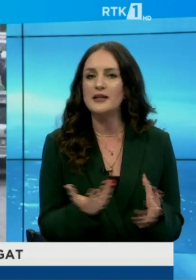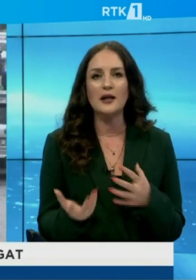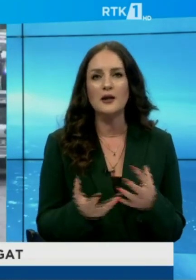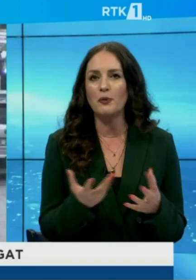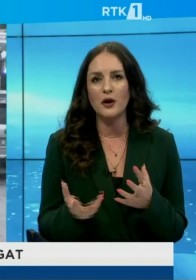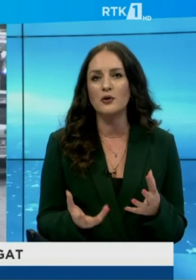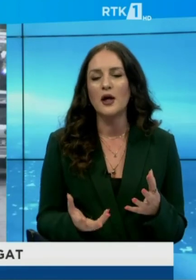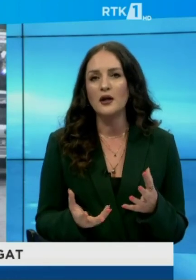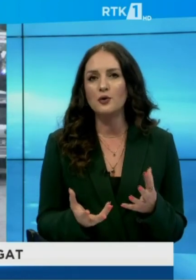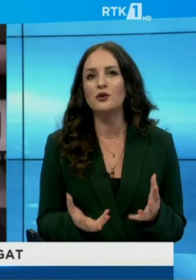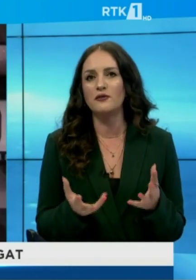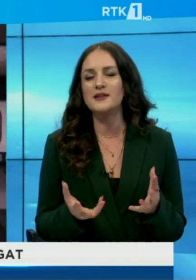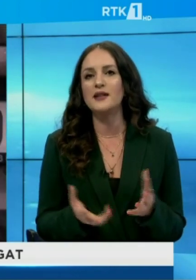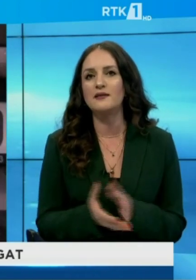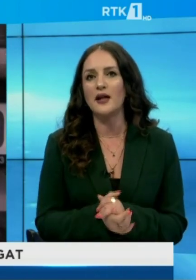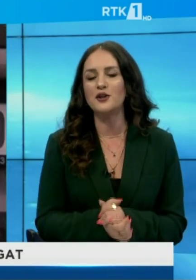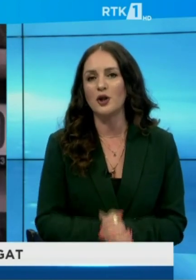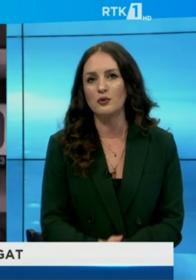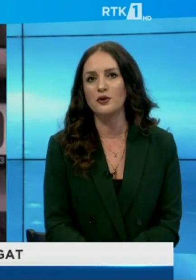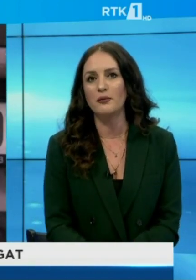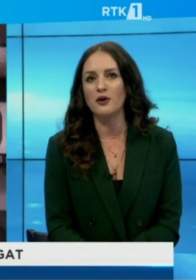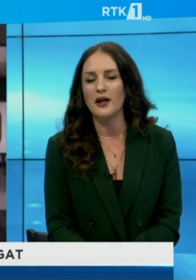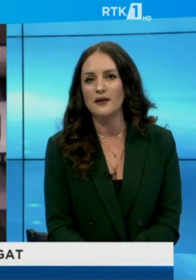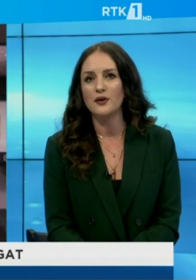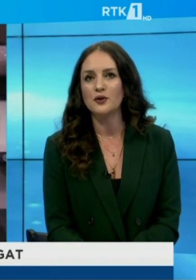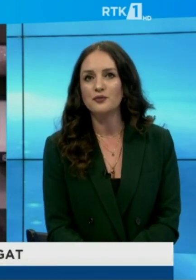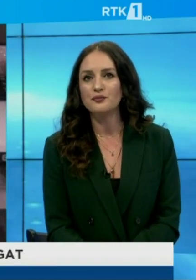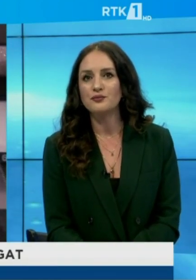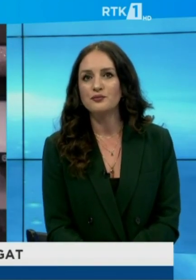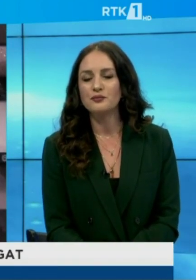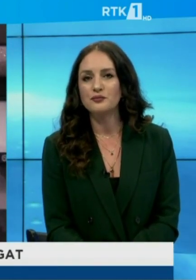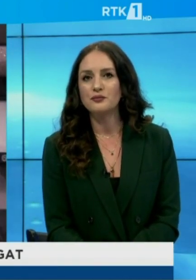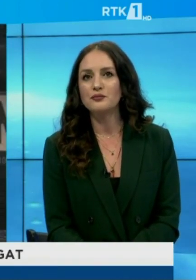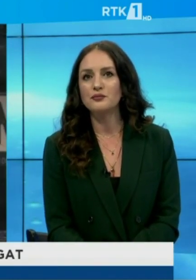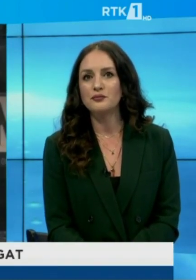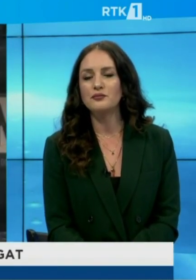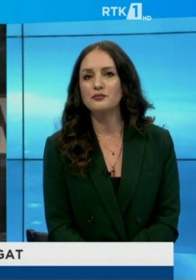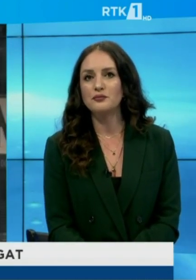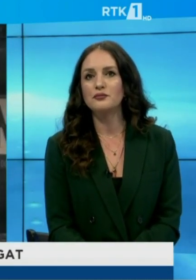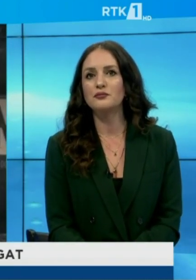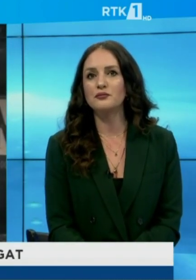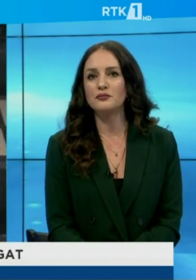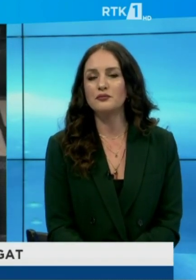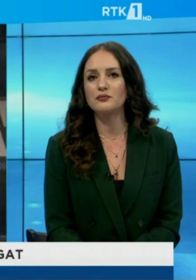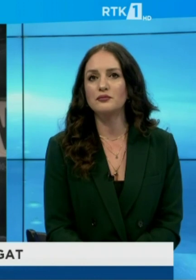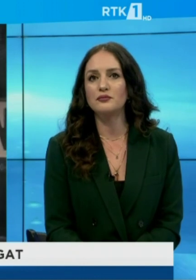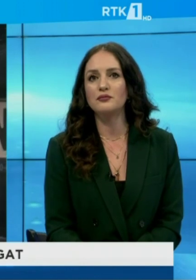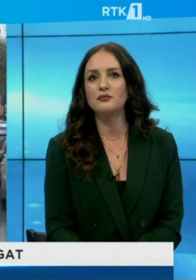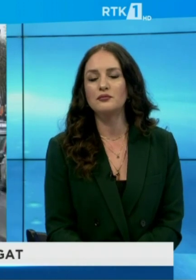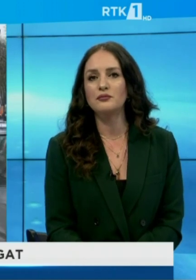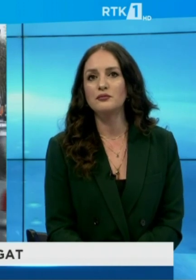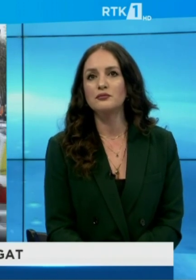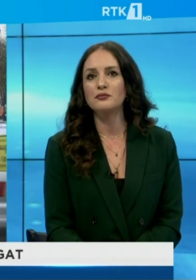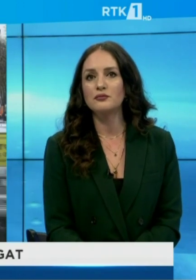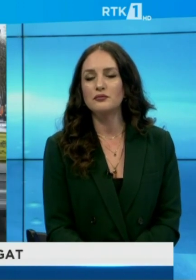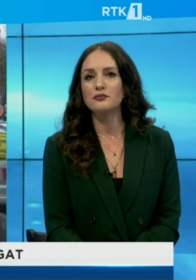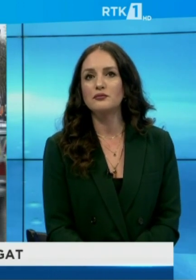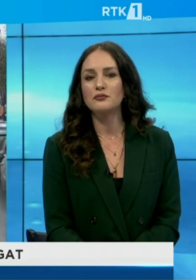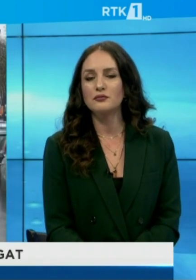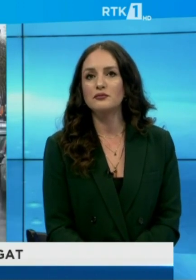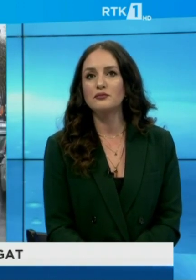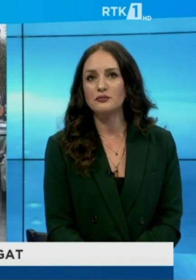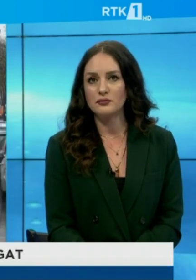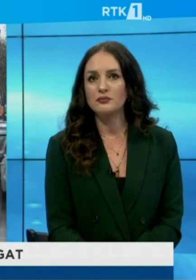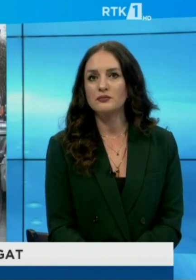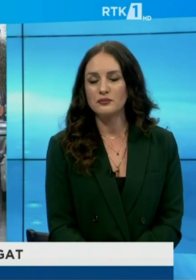Beograd, si e keni parë ju këtë vizit të Lajçakut në Beograd? Ka mundësi që pola sërbe ose nuk ka qene përgaditur,